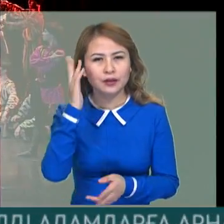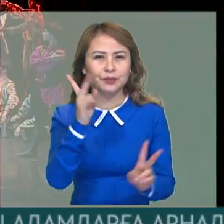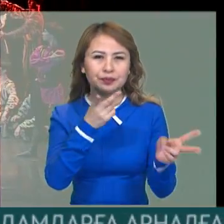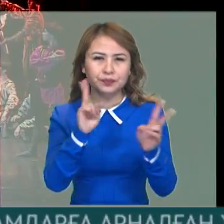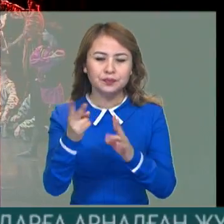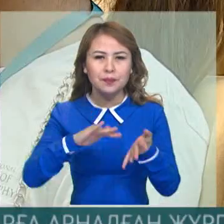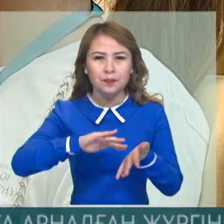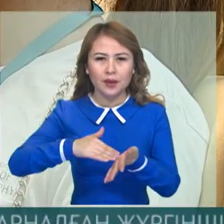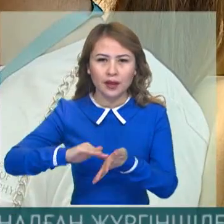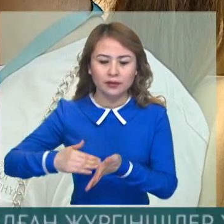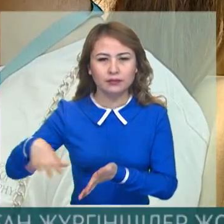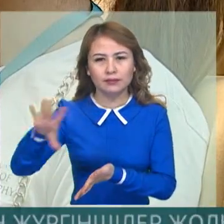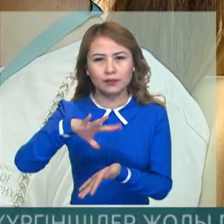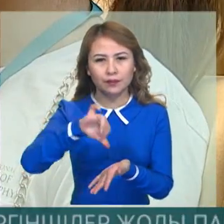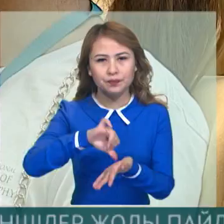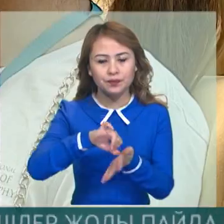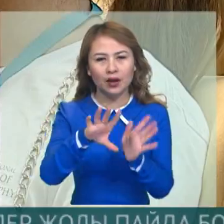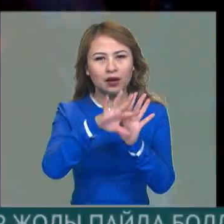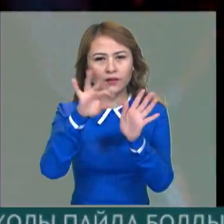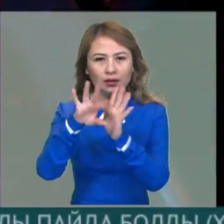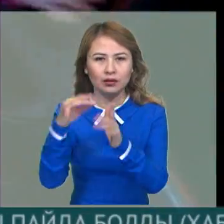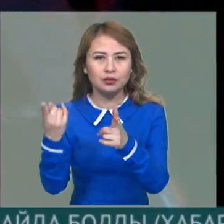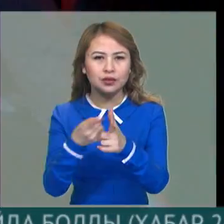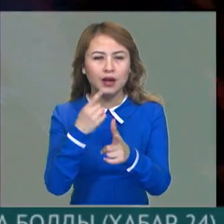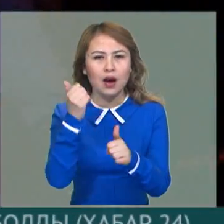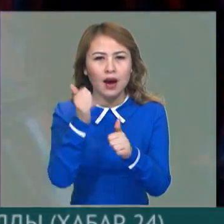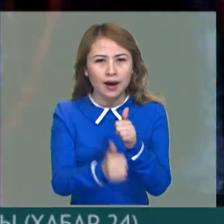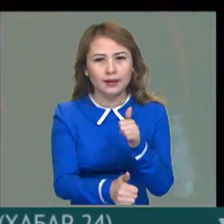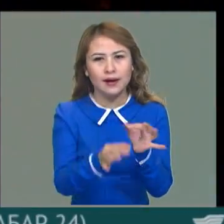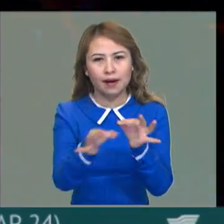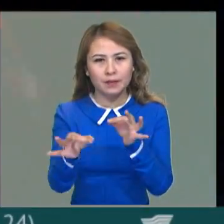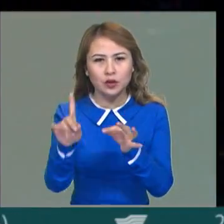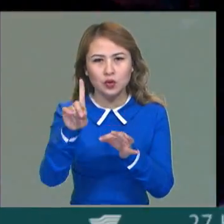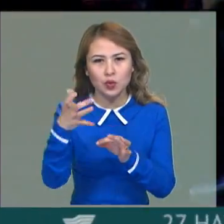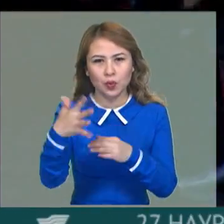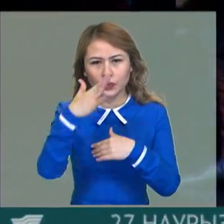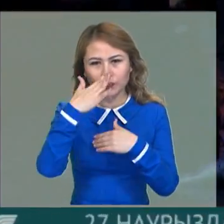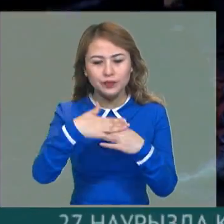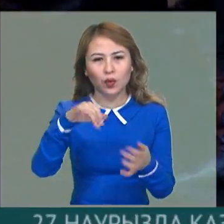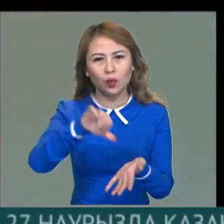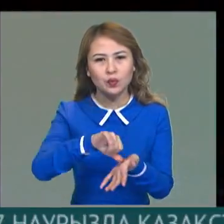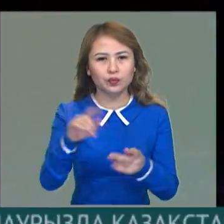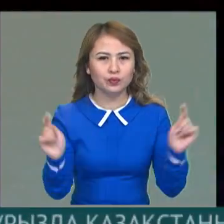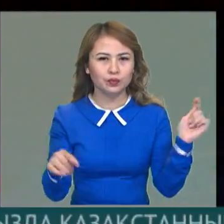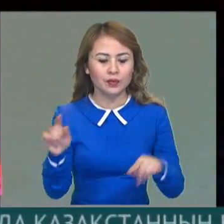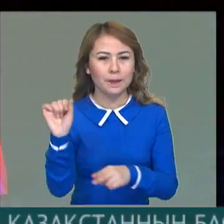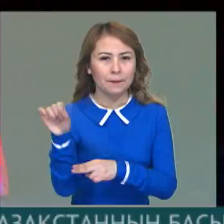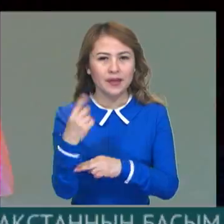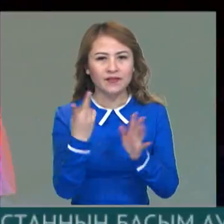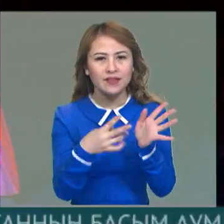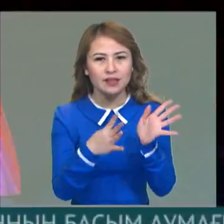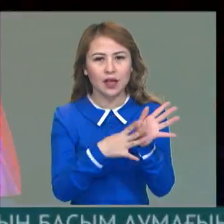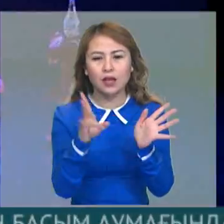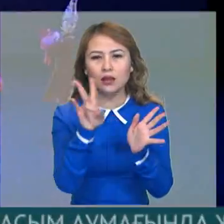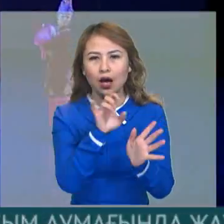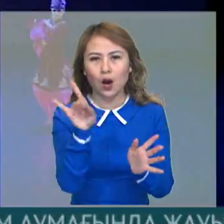биші мен балет өнерінің майталмандарын анықтау. Аталмыш шараға әр аймақтан 150-ге жуық қатысушы келген. Жеңімпаздар